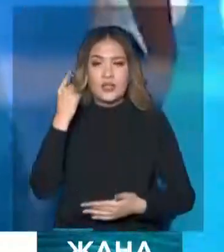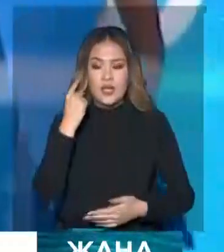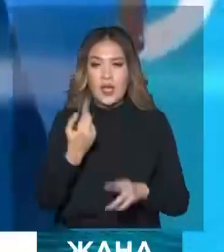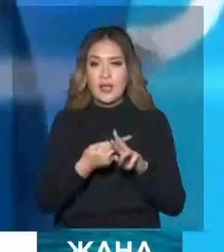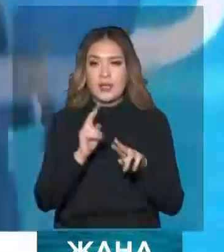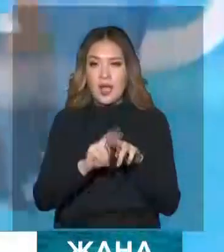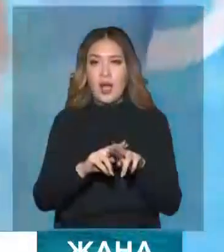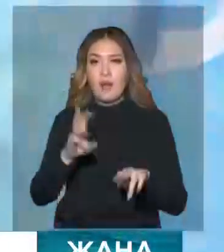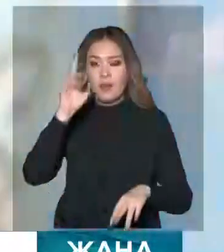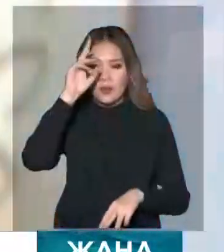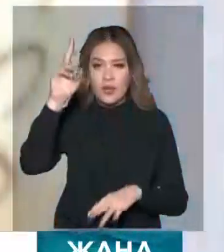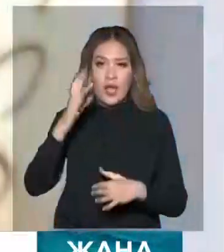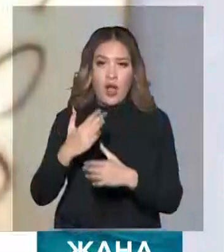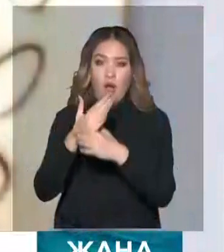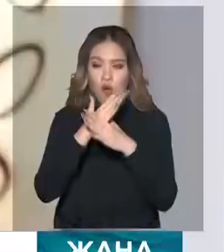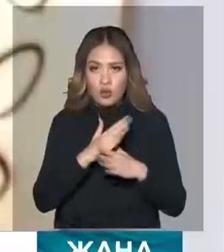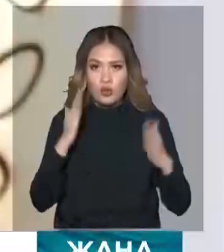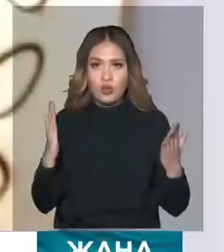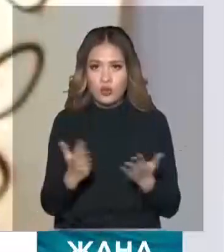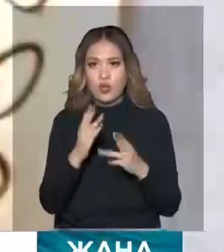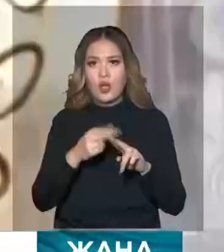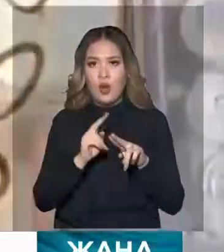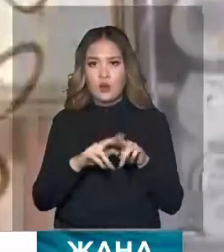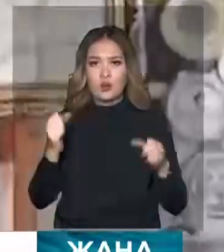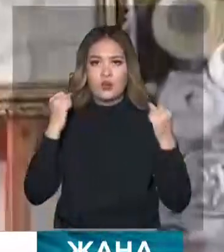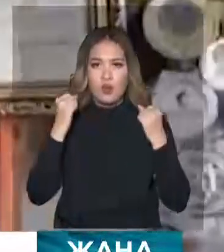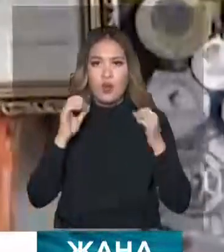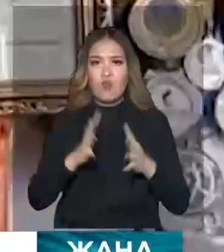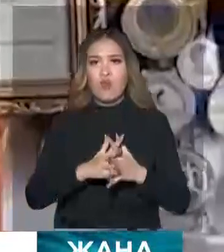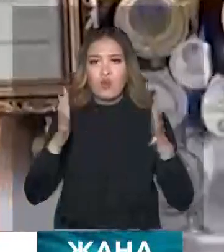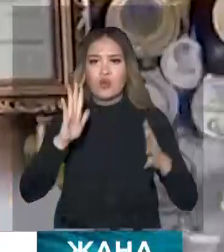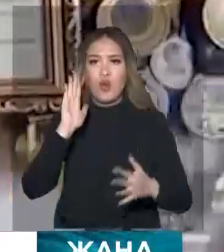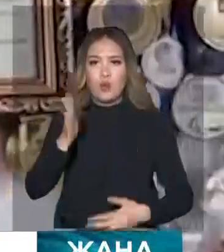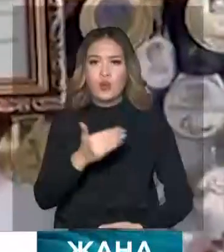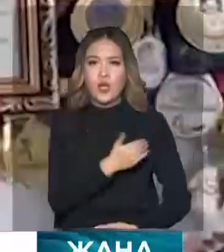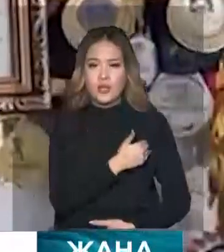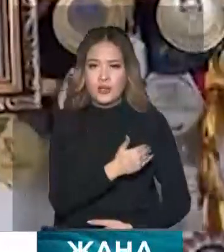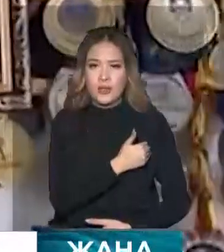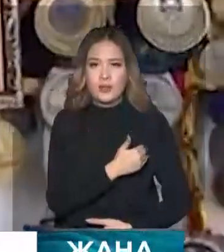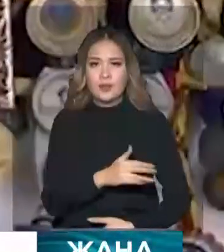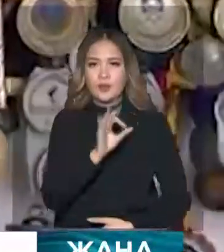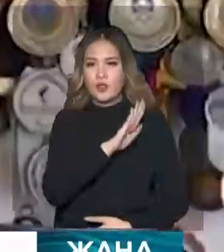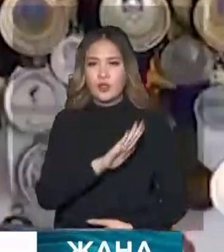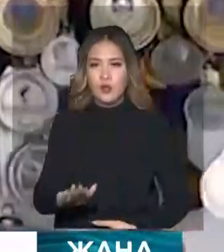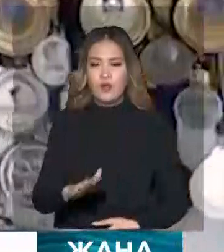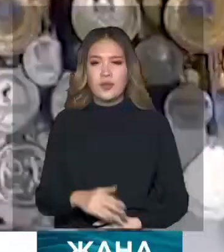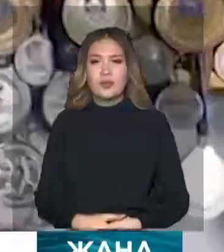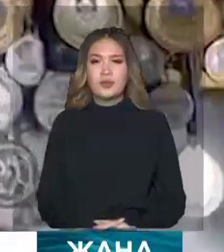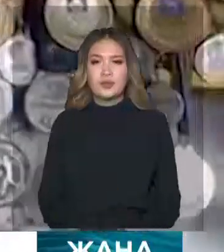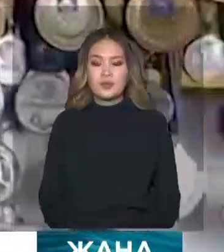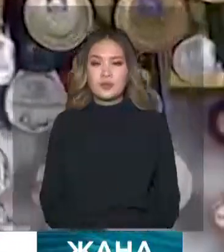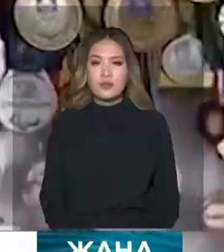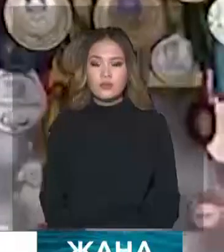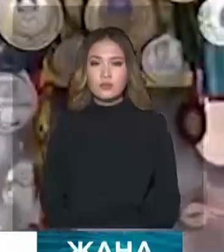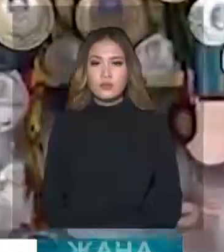шешіліп, мемлекет тарапынан осындай қолдау болса, өңір спортының тасы өрге домалай берері сөзсіз дейді олар. Нұржан